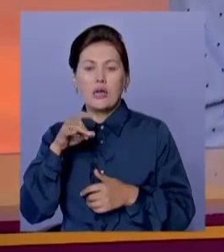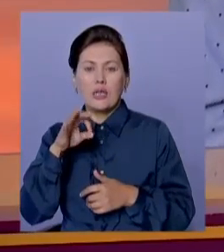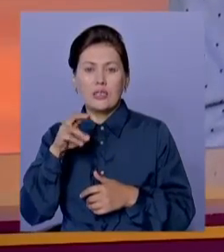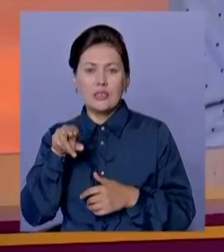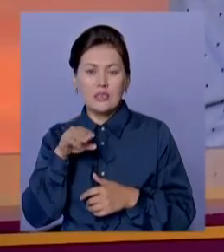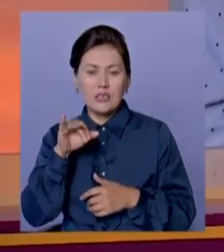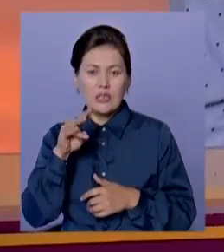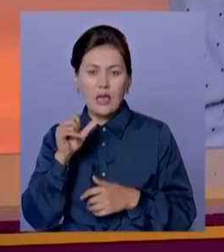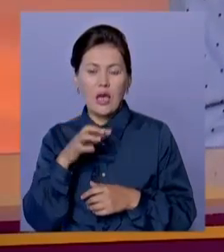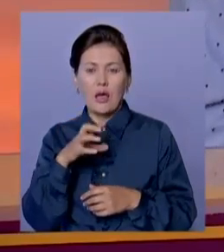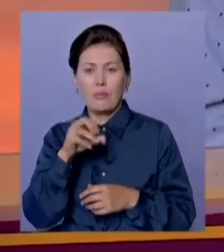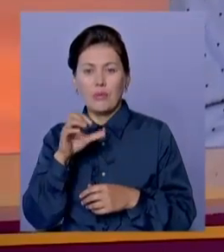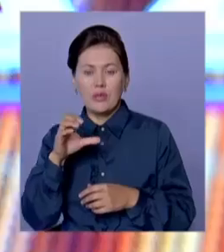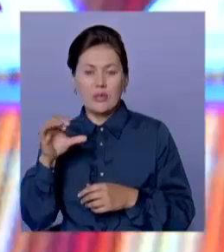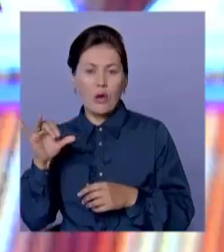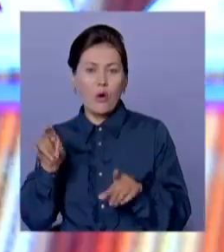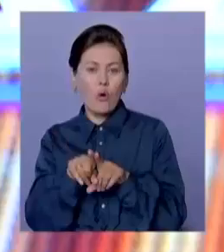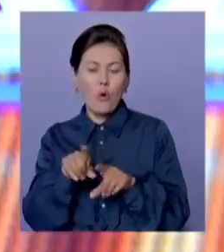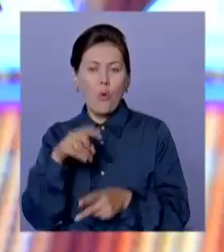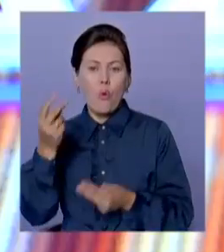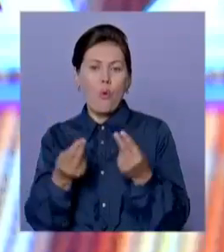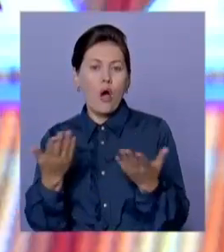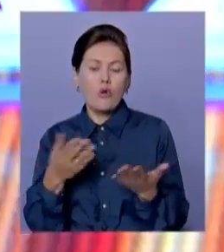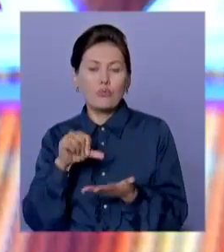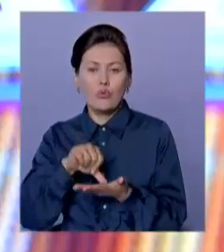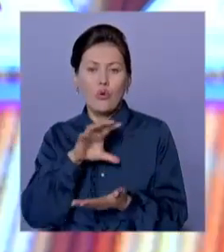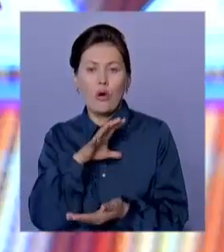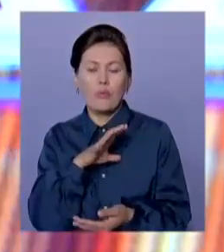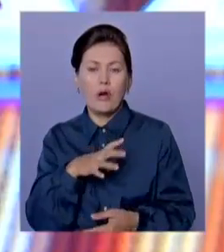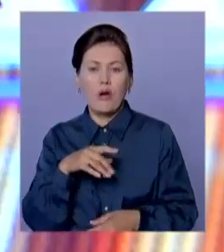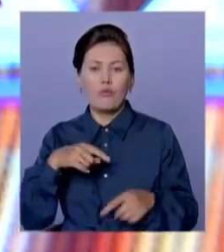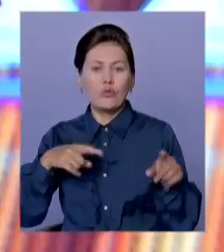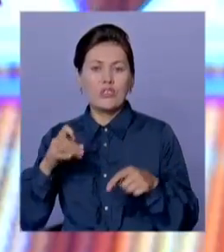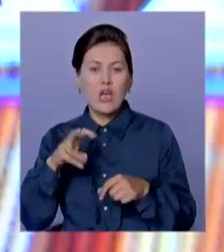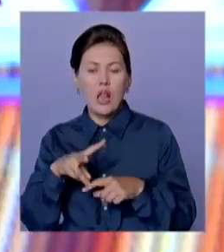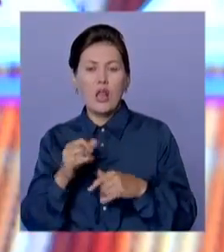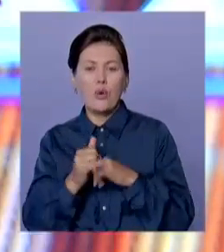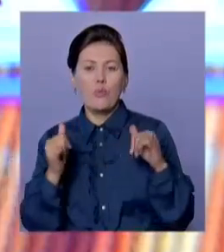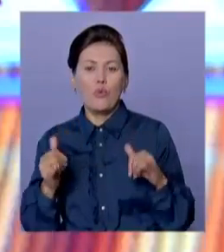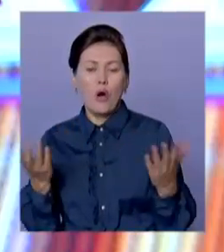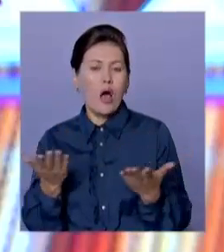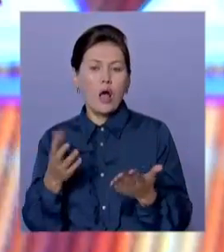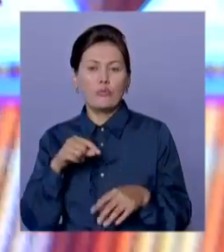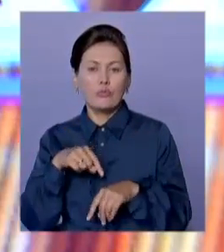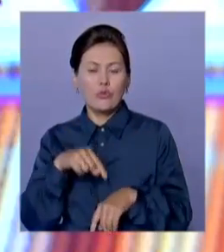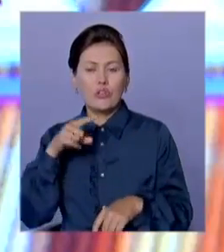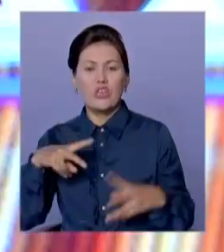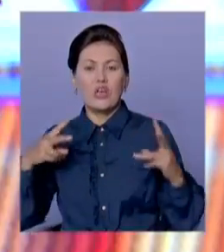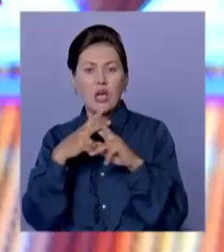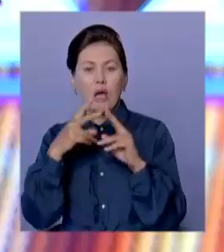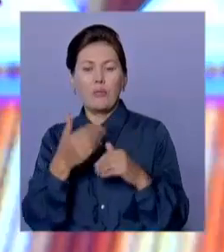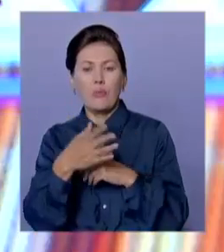елестейді. Қалай екен ойыншылар? Ол жақтағы футсалдың дамуы, техникасы